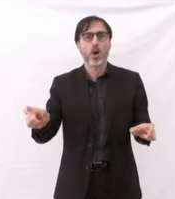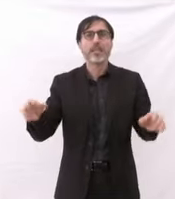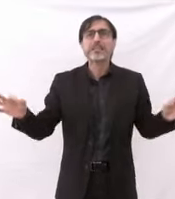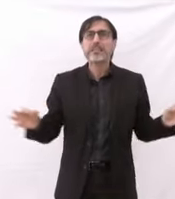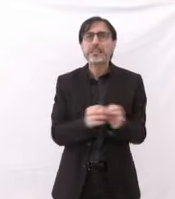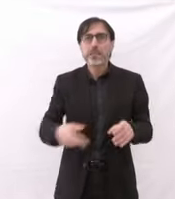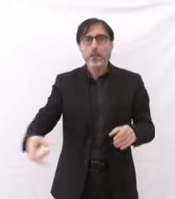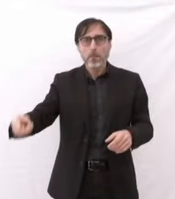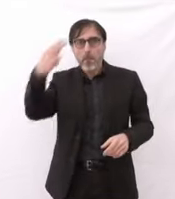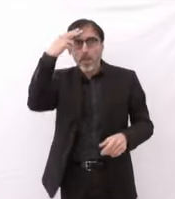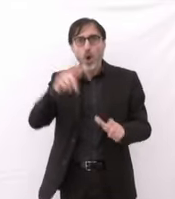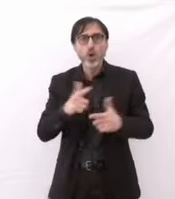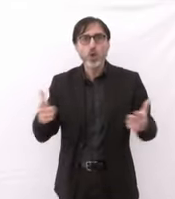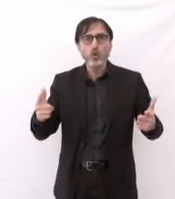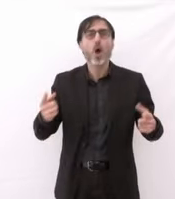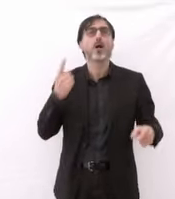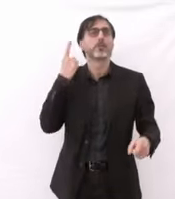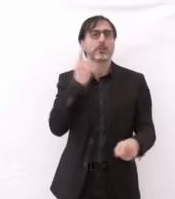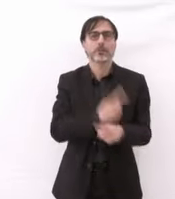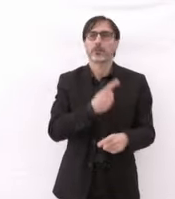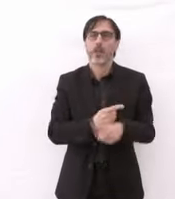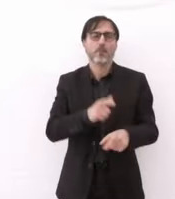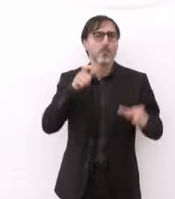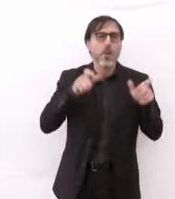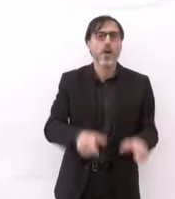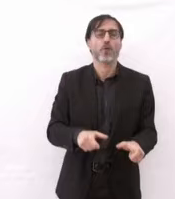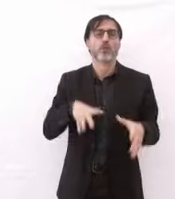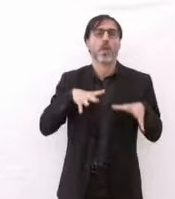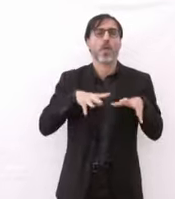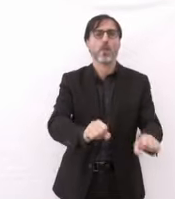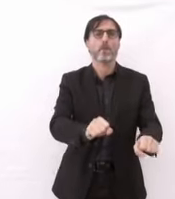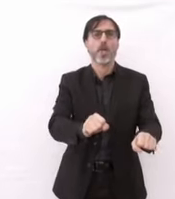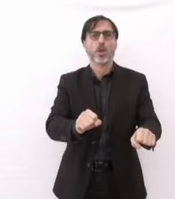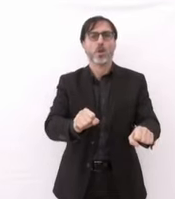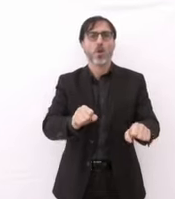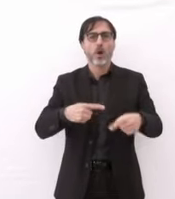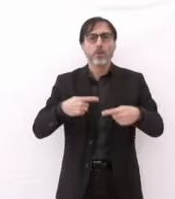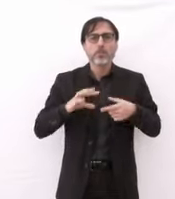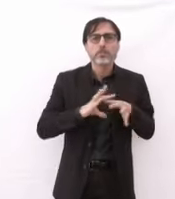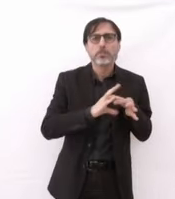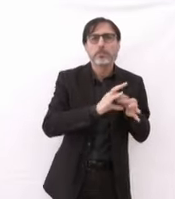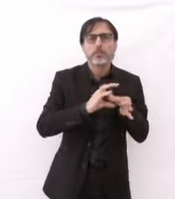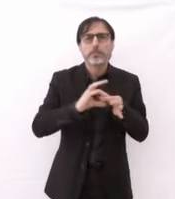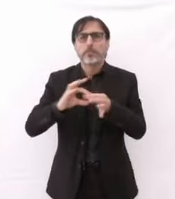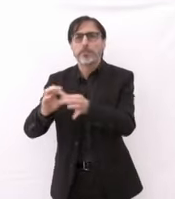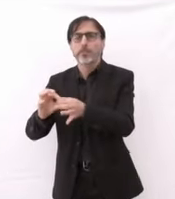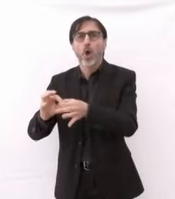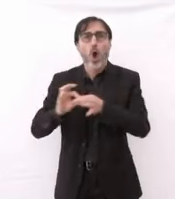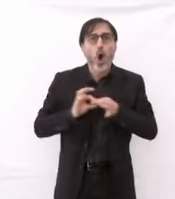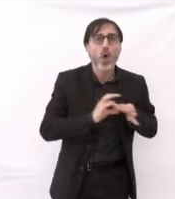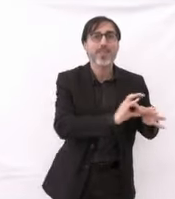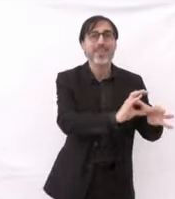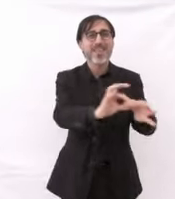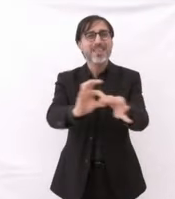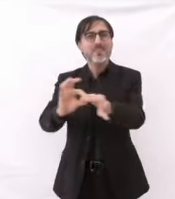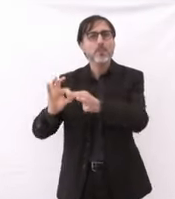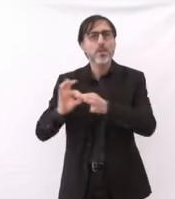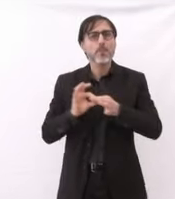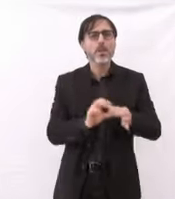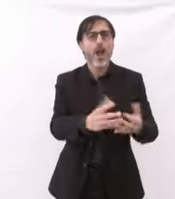memoria vera se non c'è un impegno, nella continuità, nella condivisione,